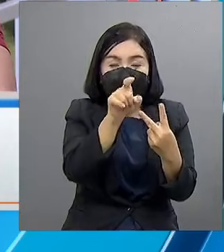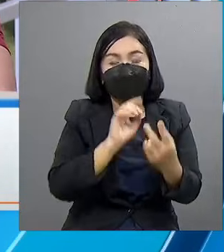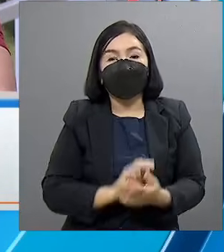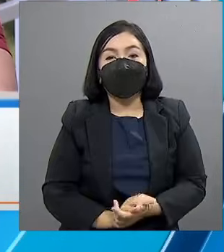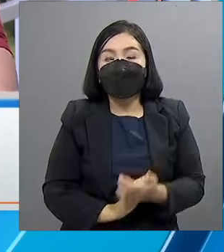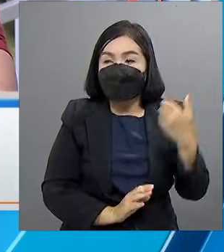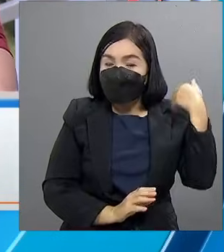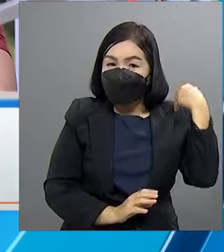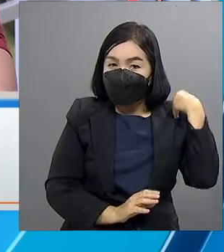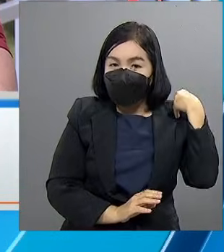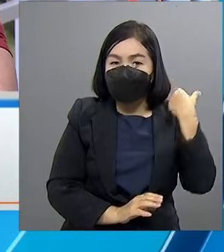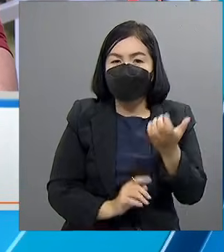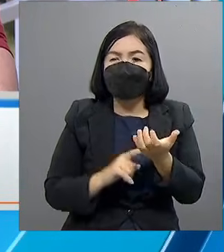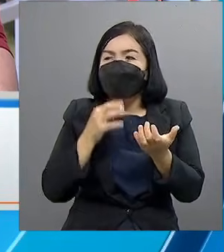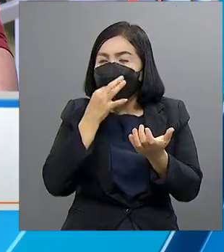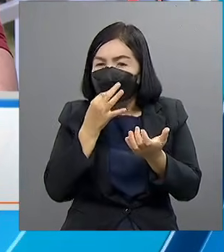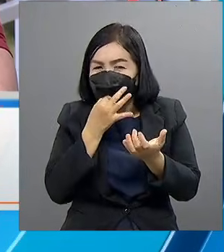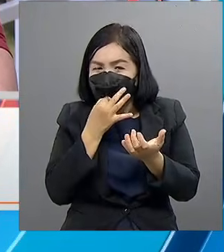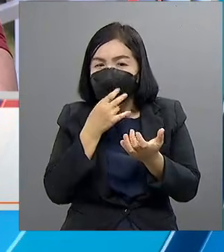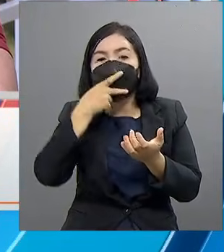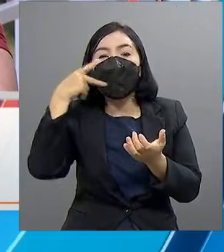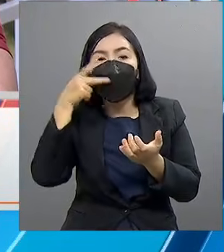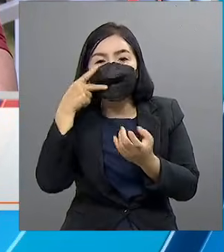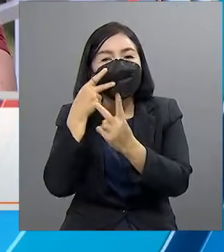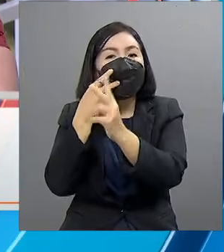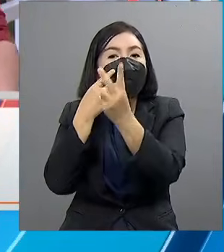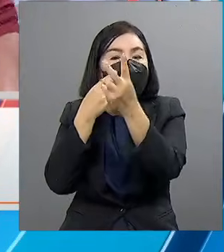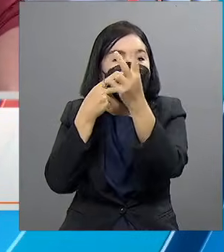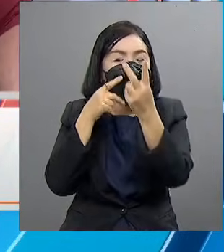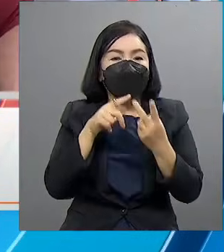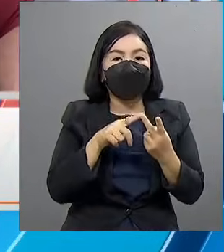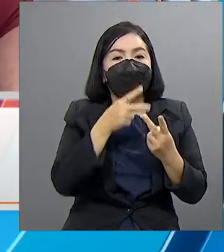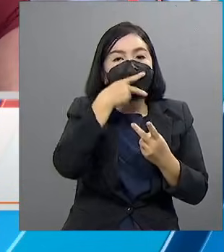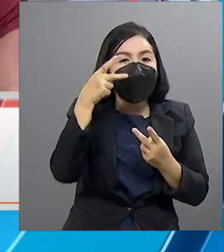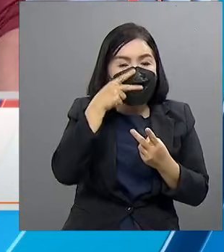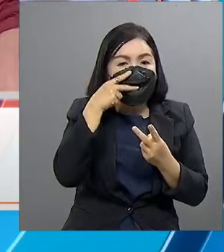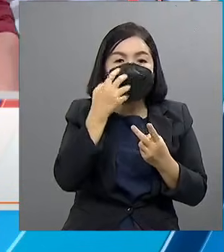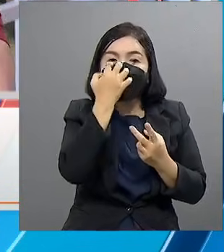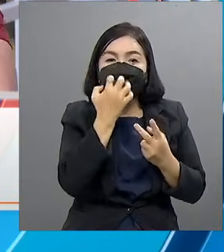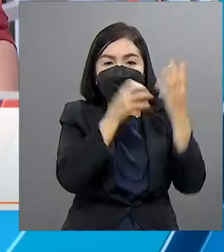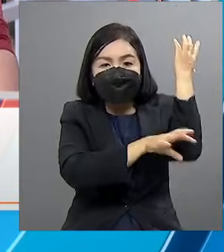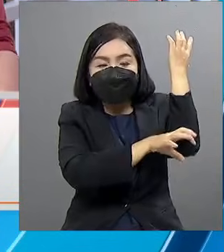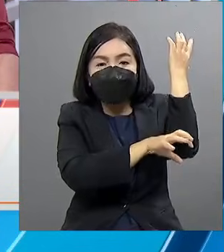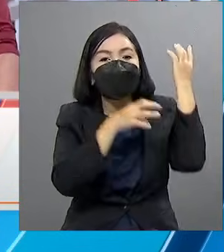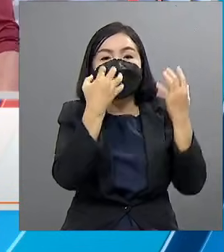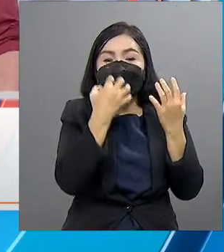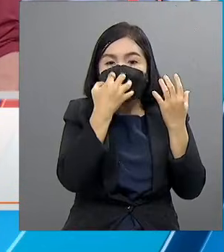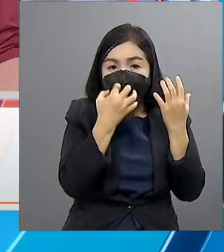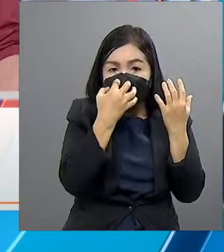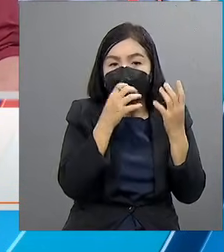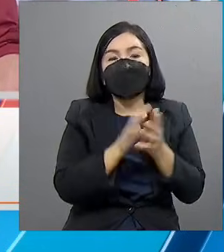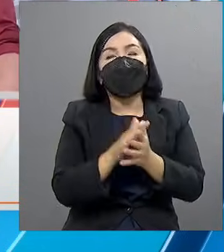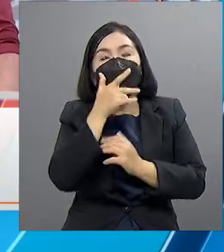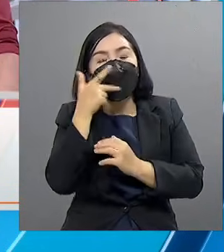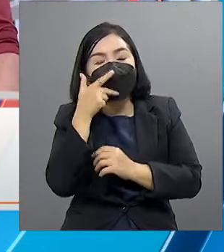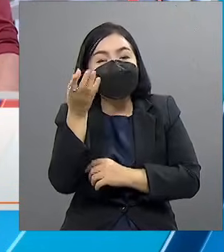ไส้เค็มนะคะกับไส้หวานค่ะไส้หวานจะมีเผือกกวนนะคะแล้วก็ไส้เค็มจะไม่มีเผือกกวนเผือกเนี่ยก็จะออกรสหวานนิดนึง